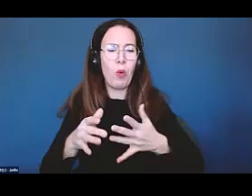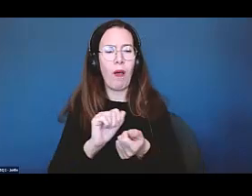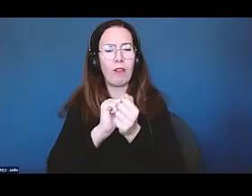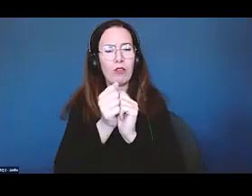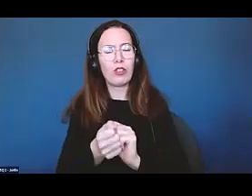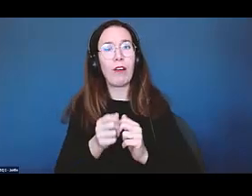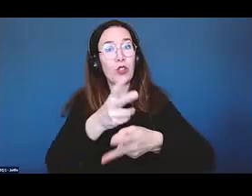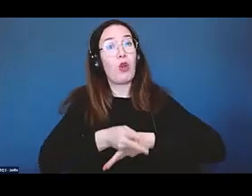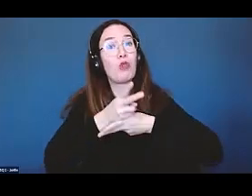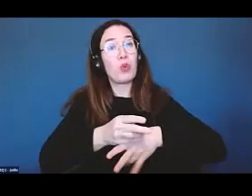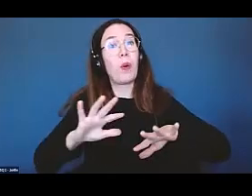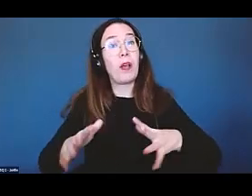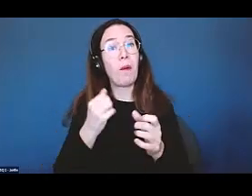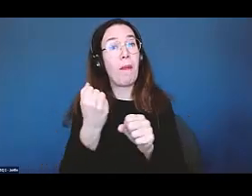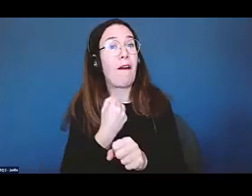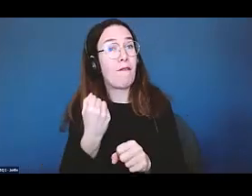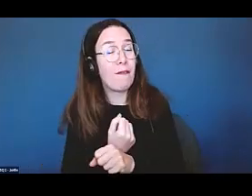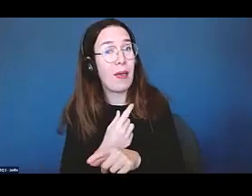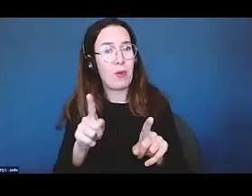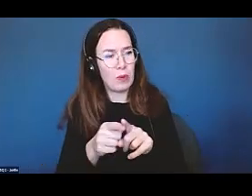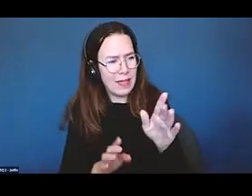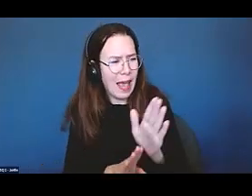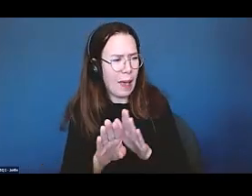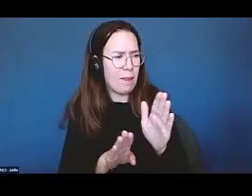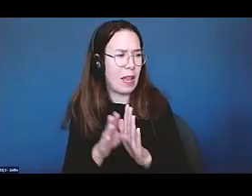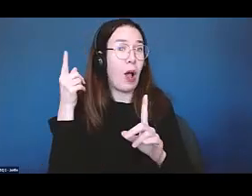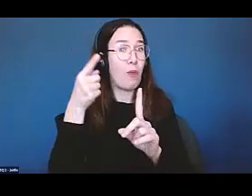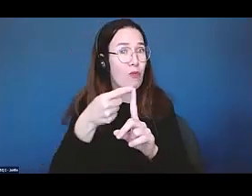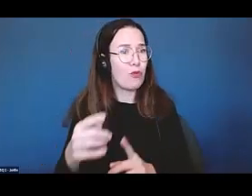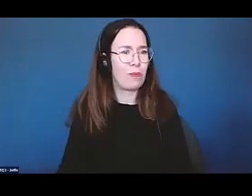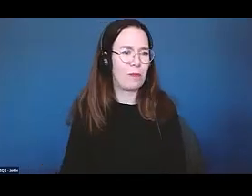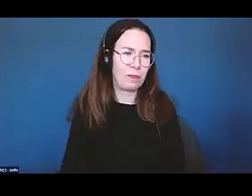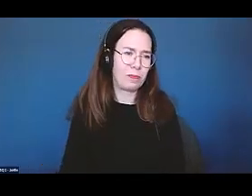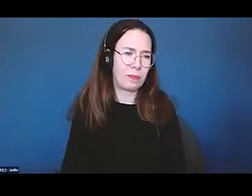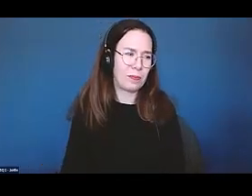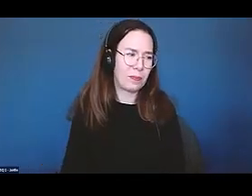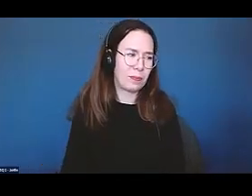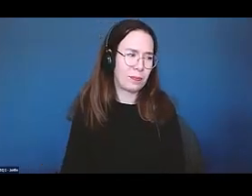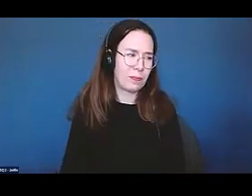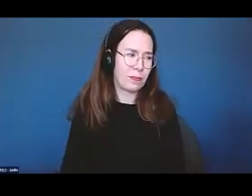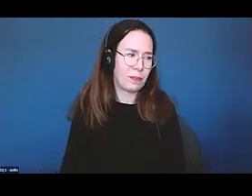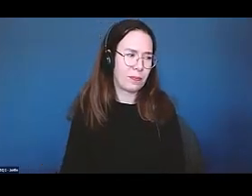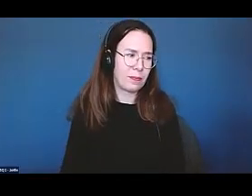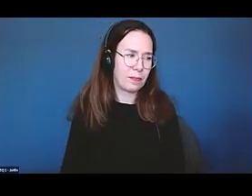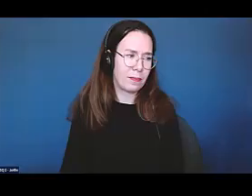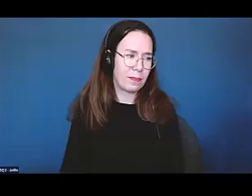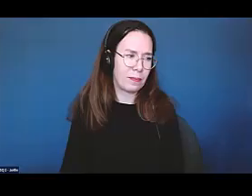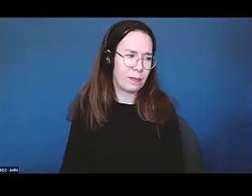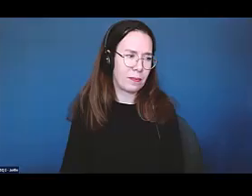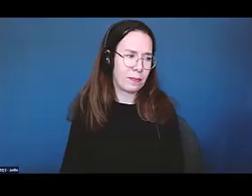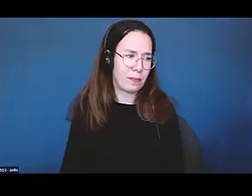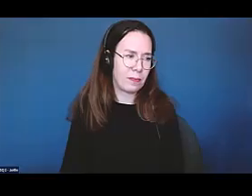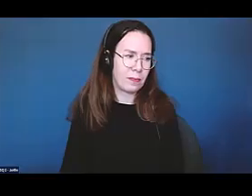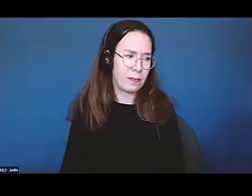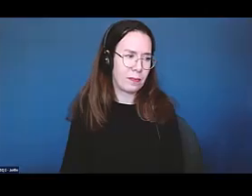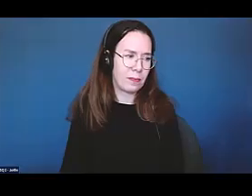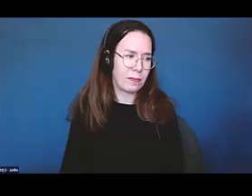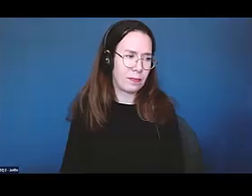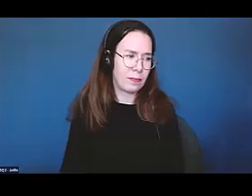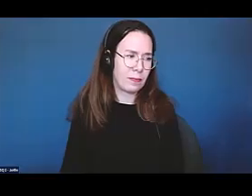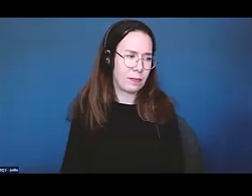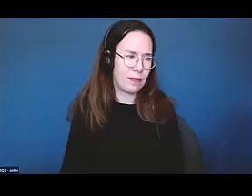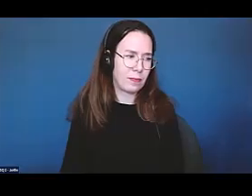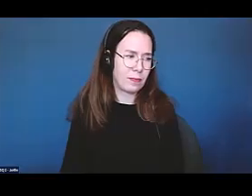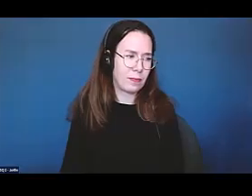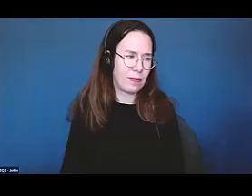des pratiques de soins et les améliorer. Oh, il faut que nous